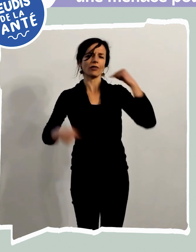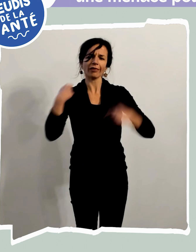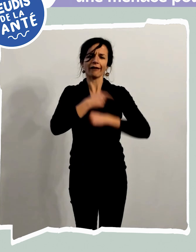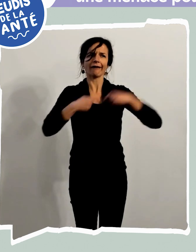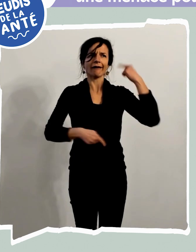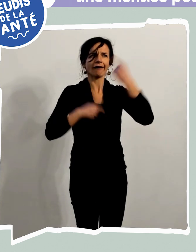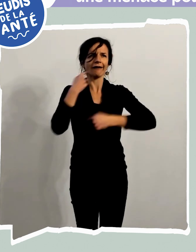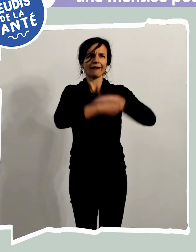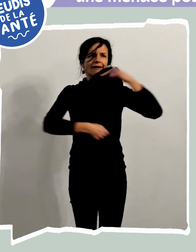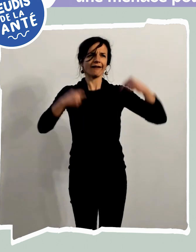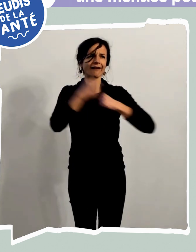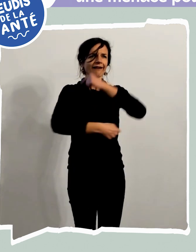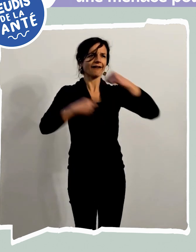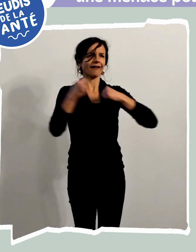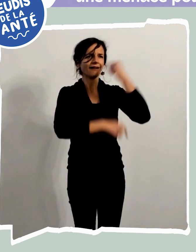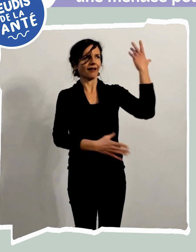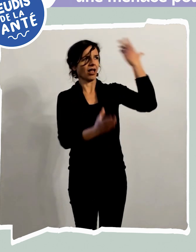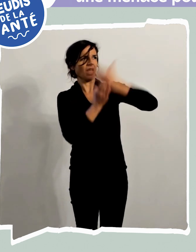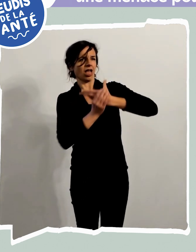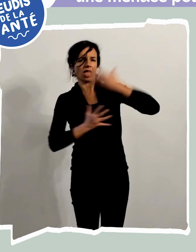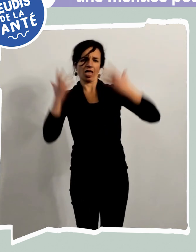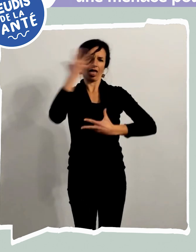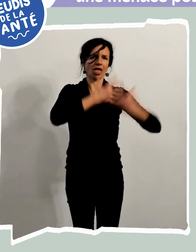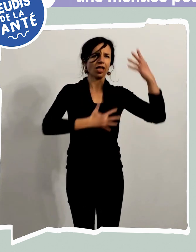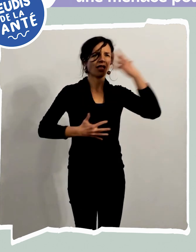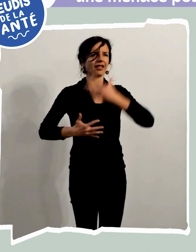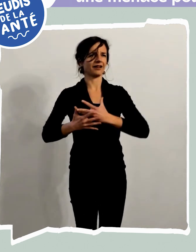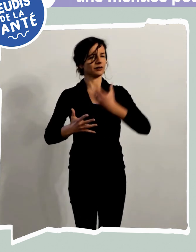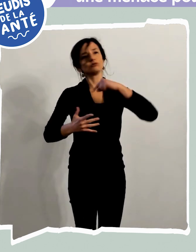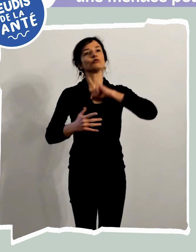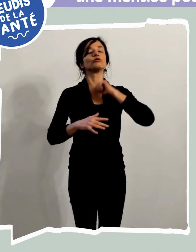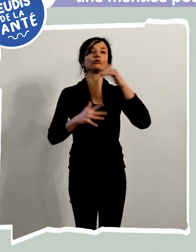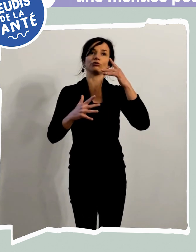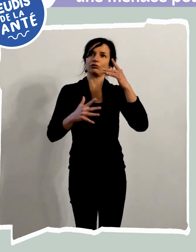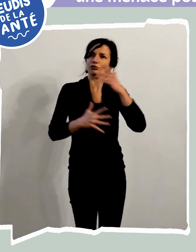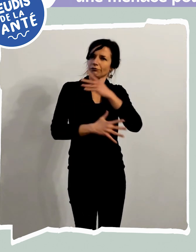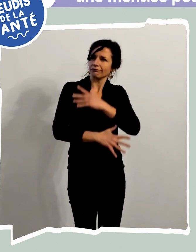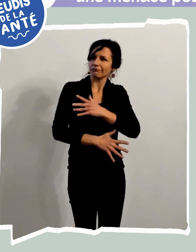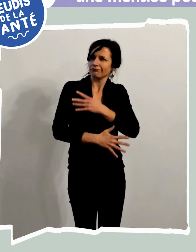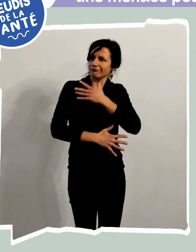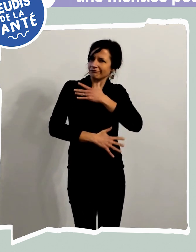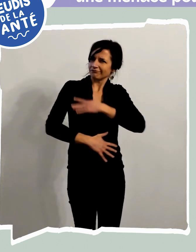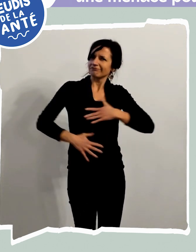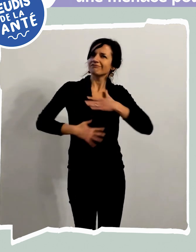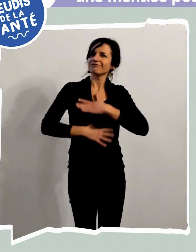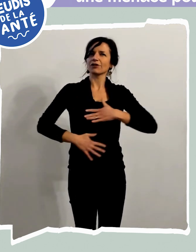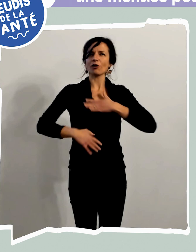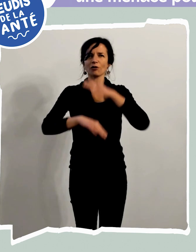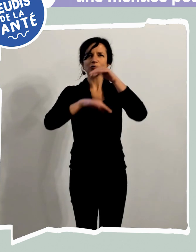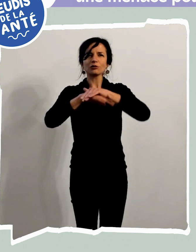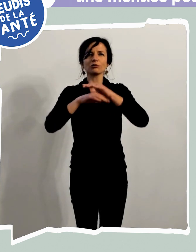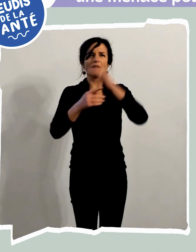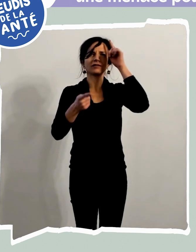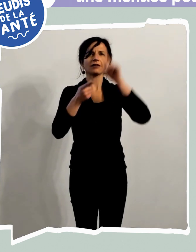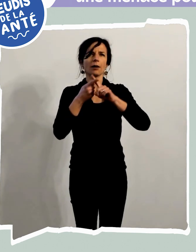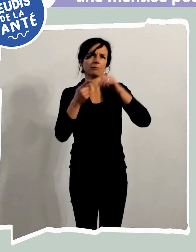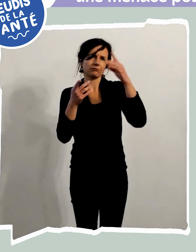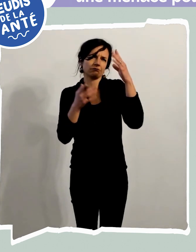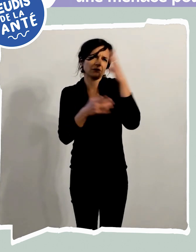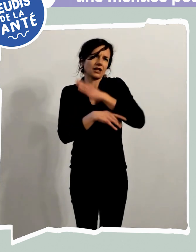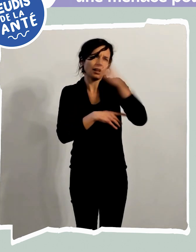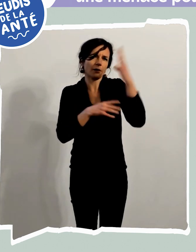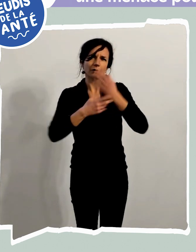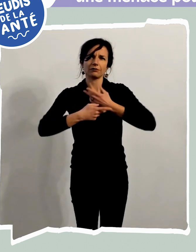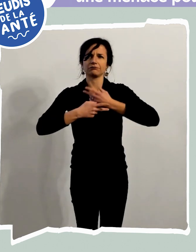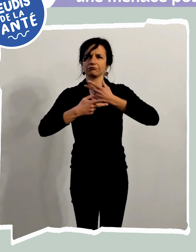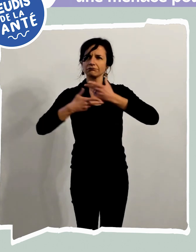Nous sommes ravis à la ville de Tours de pouvoir aborder ce sujet grand public auprès de vous et de pouvoir ainsi